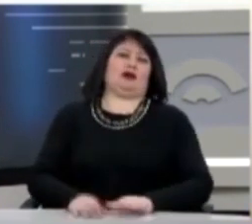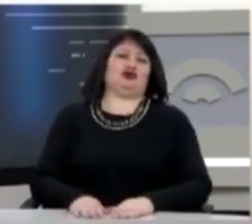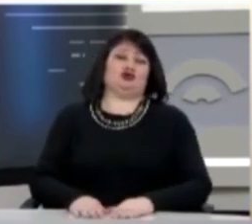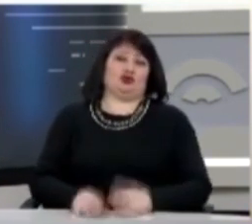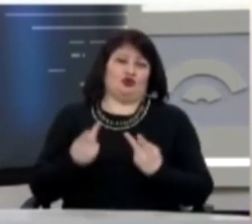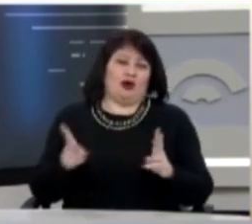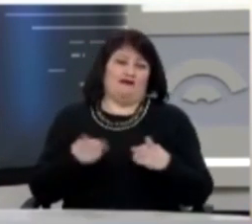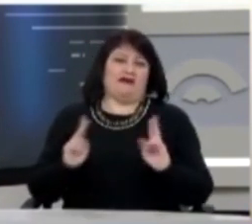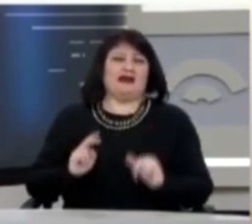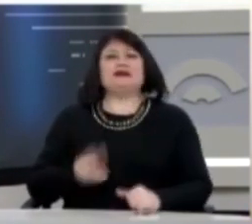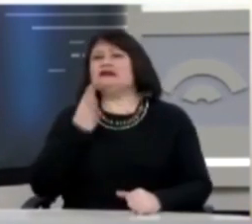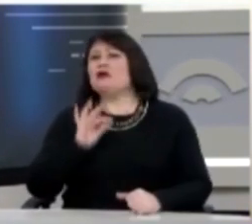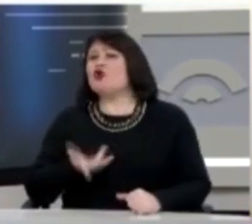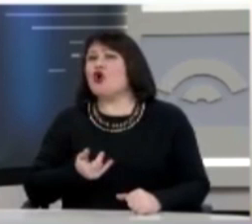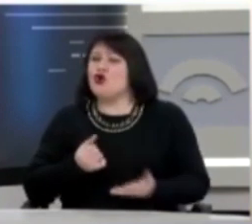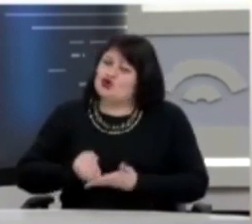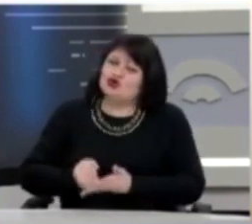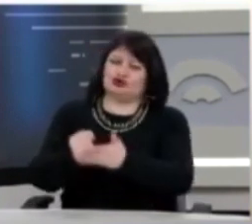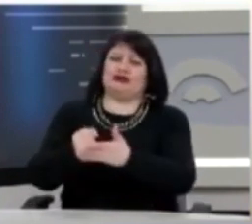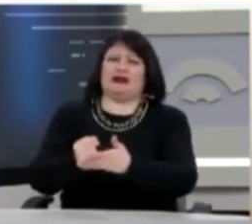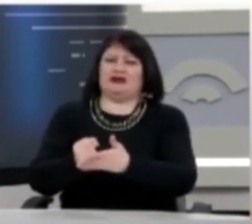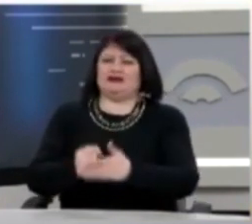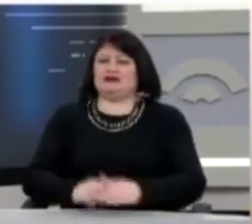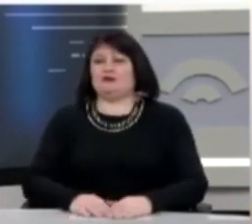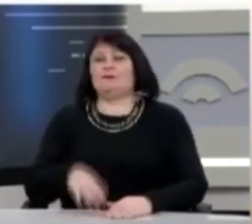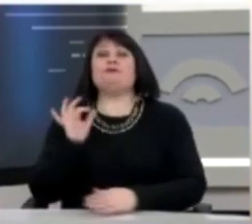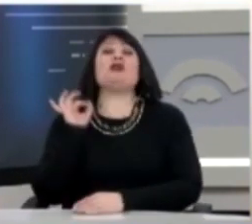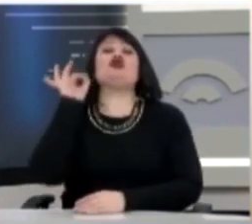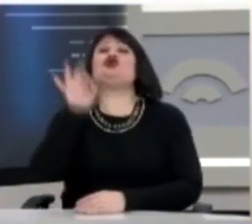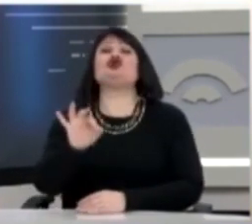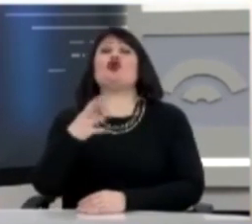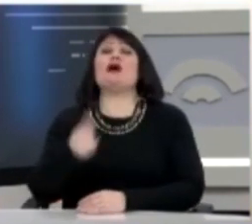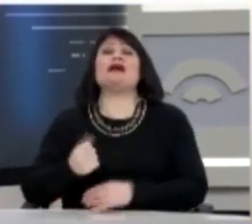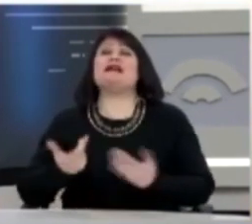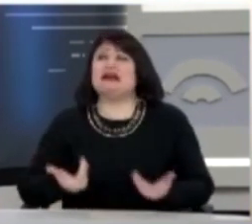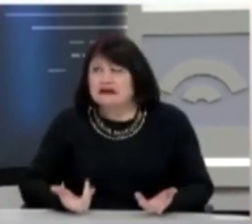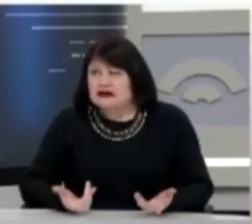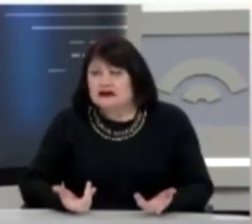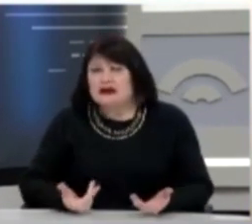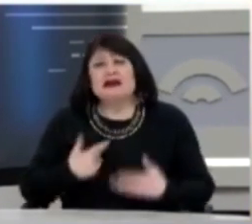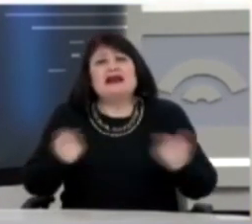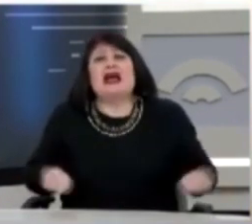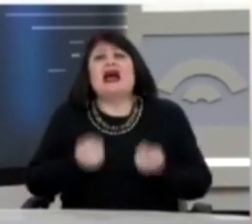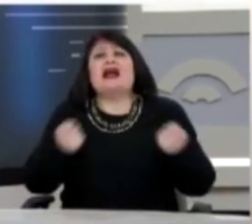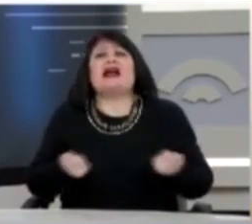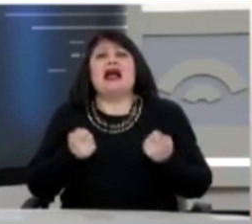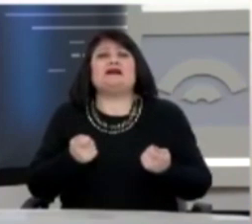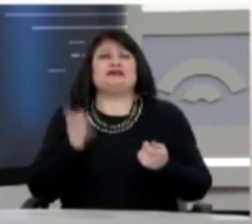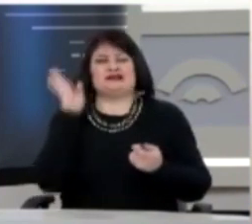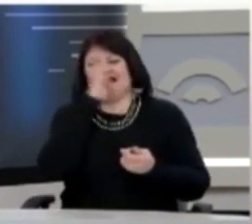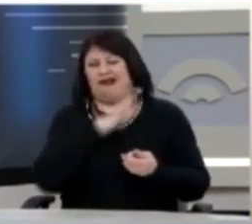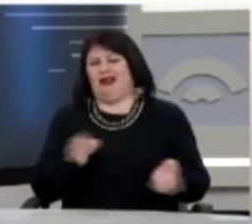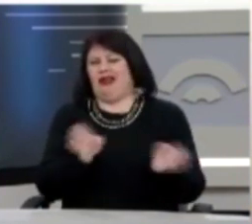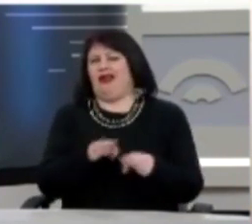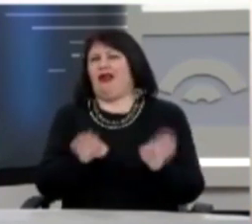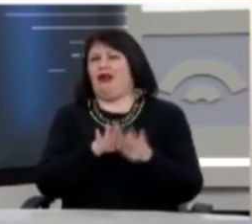το αγγίζετε γιατί το στηρίζετε. Ο στόχος σας λοιπόν είναι να κάνετε ένα μακιγιάζ